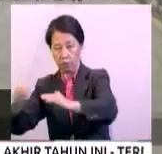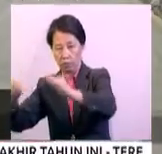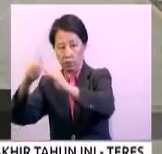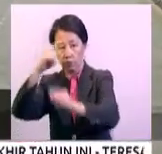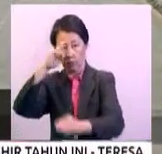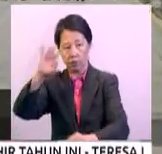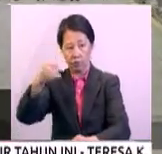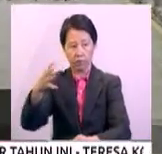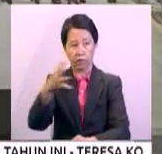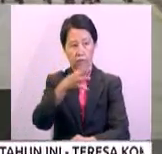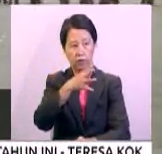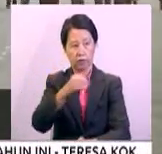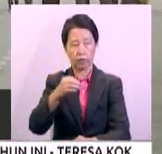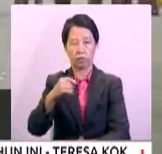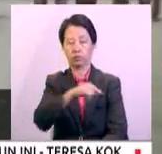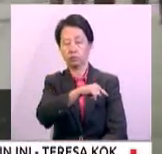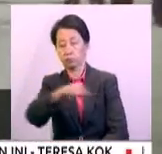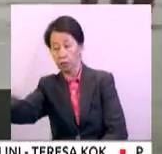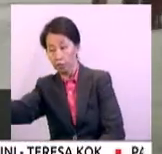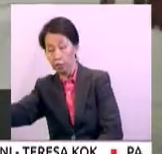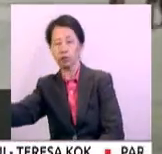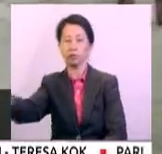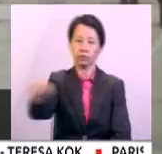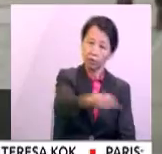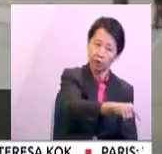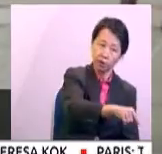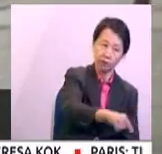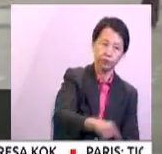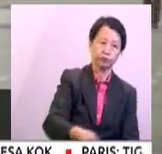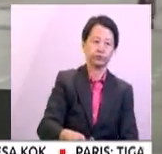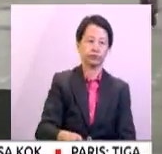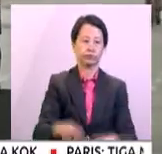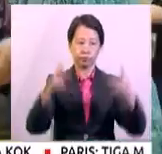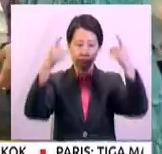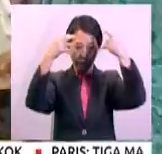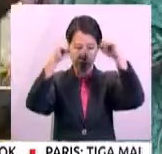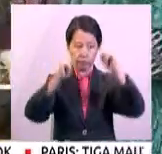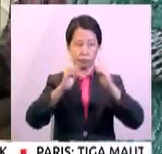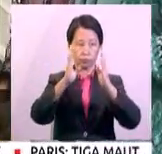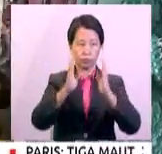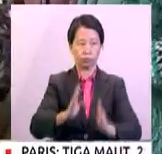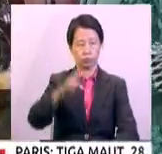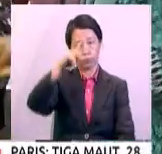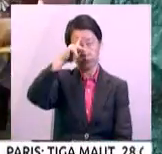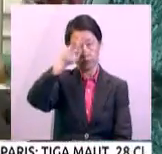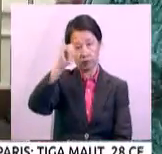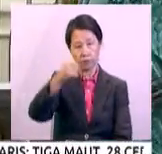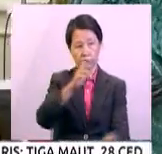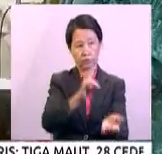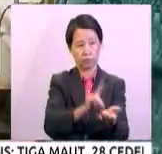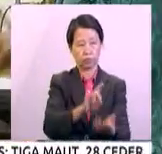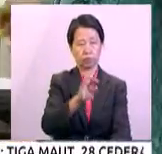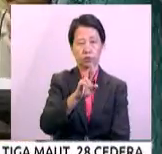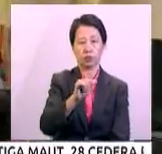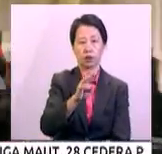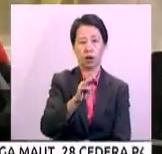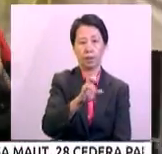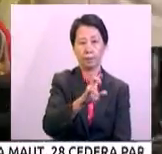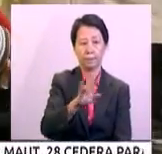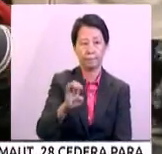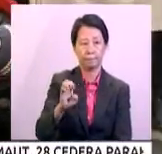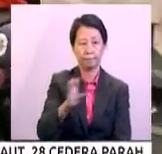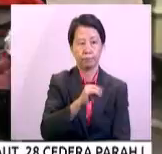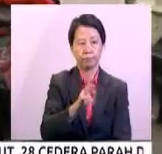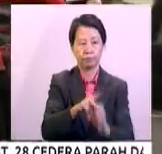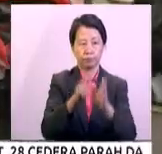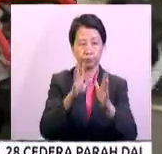dan seterusnya berpatah balik. Menurut Presiden Perbadanan Putrajaya, Dato' Dr. Aminuddin Hashim, selain